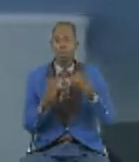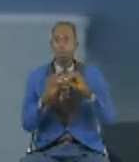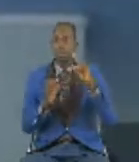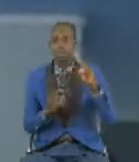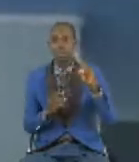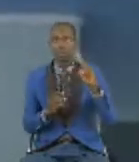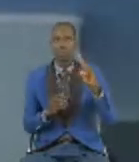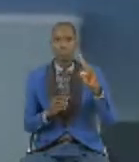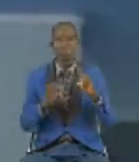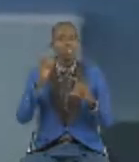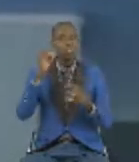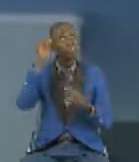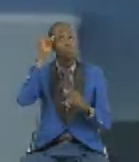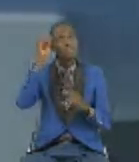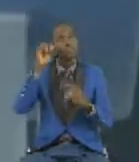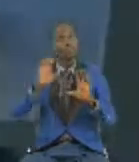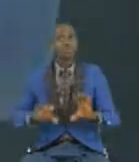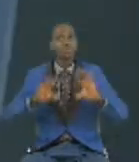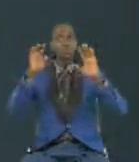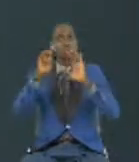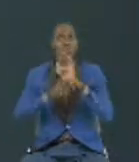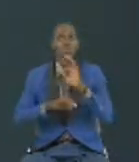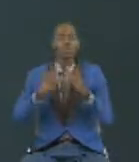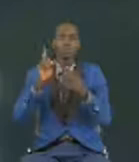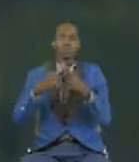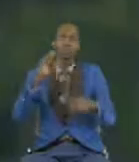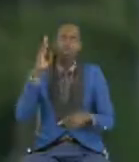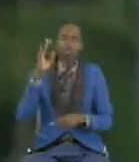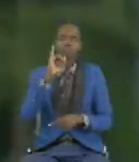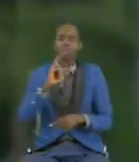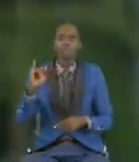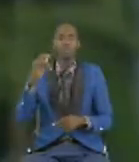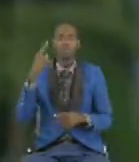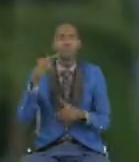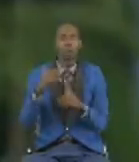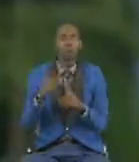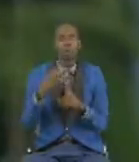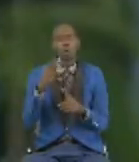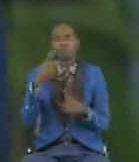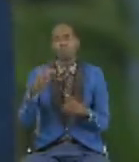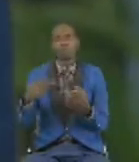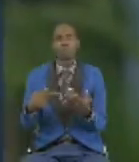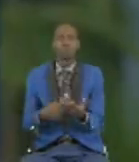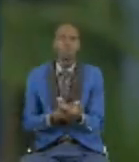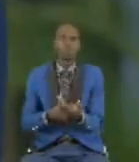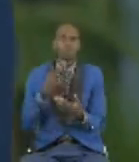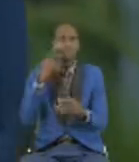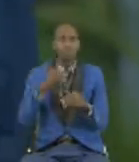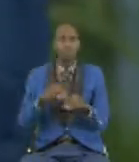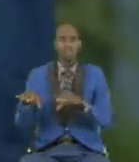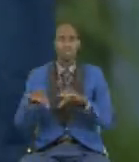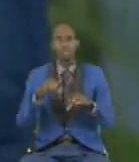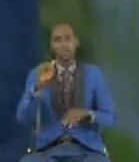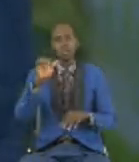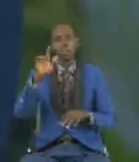donc, l'engagement à la prédication de l'Évangile, de la parole de l'Évangile. Actes des Apôtres, chapitre